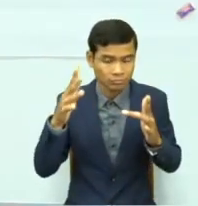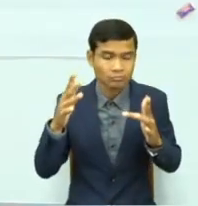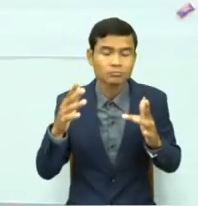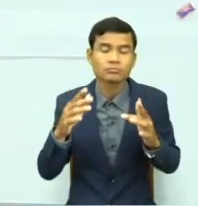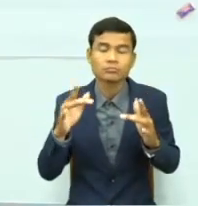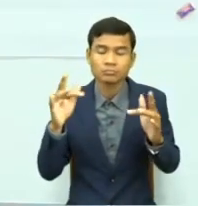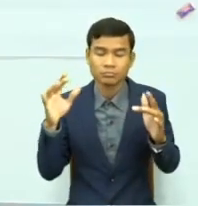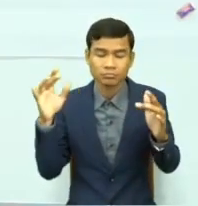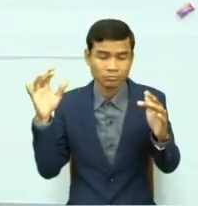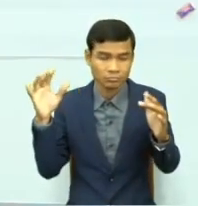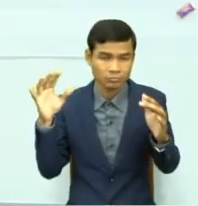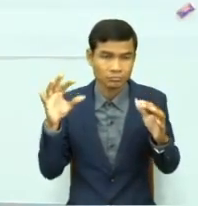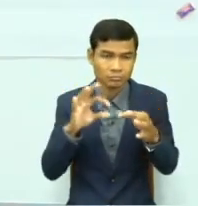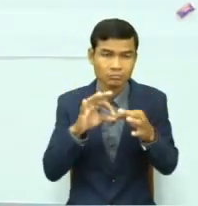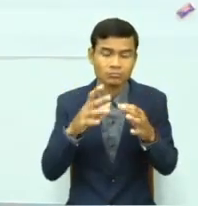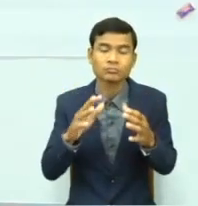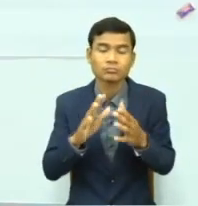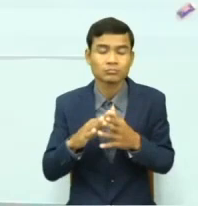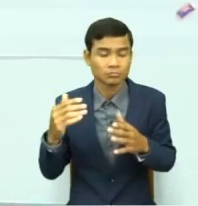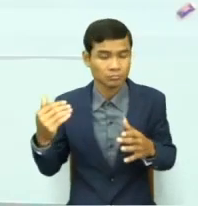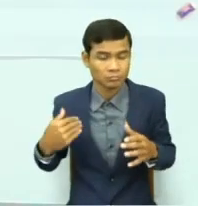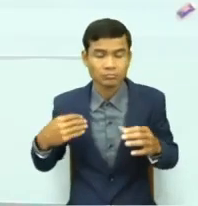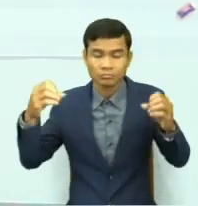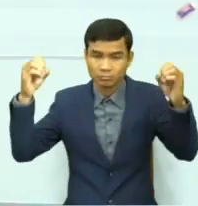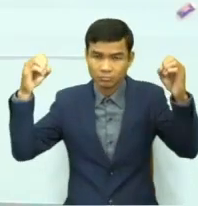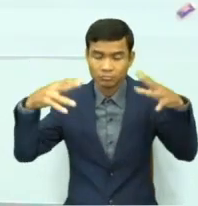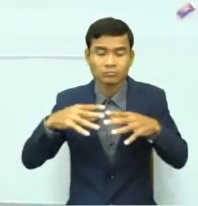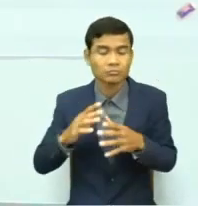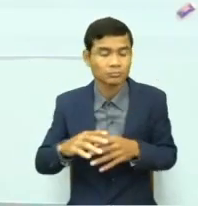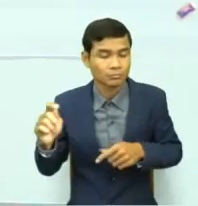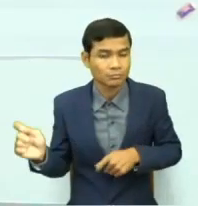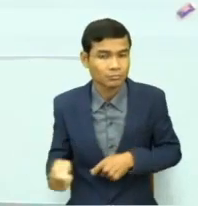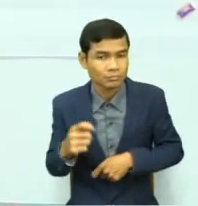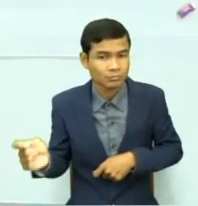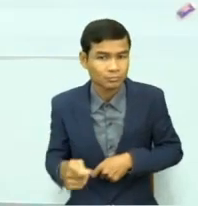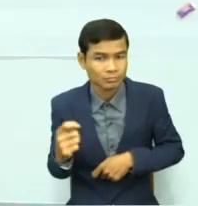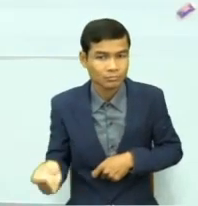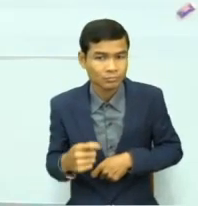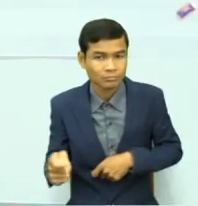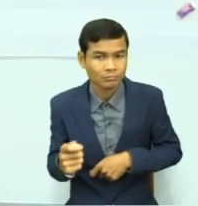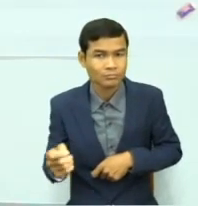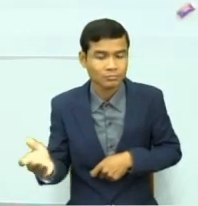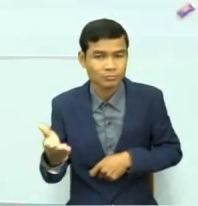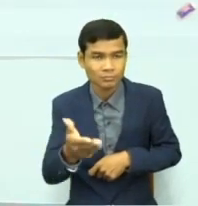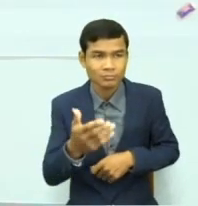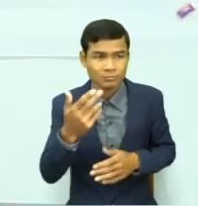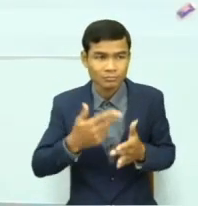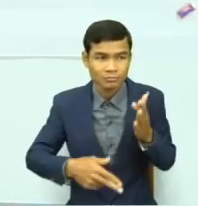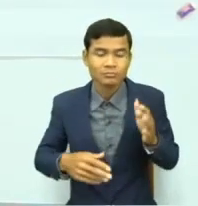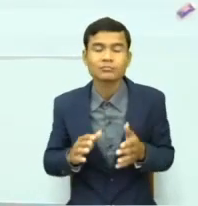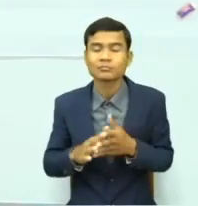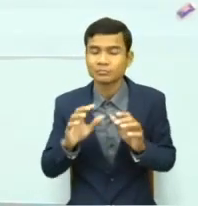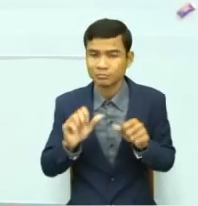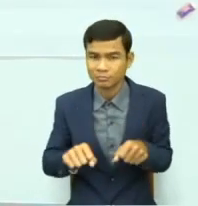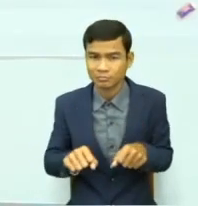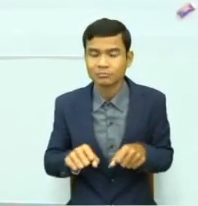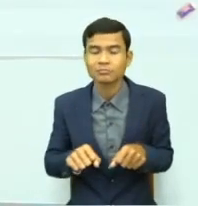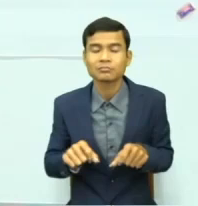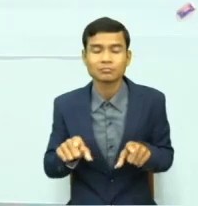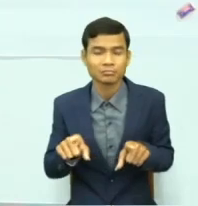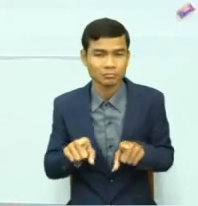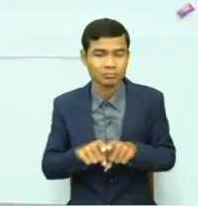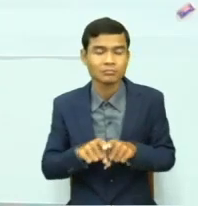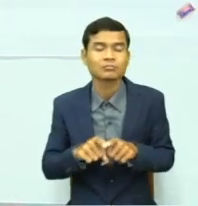ấy cái con làm bay bật che tới làm bay ở miền phướng prapra na con chừng prapra ở vậy tới con chà là on na cứ